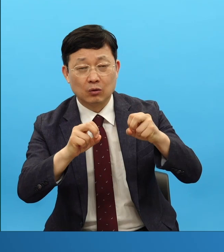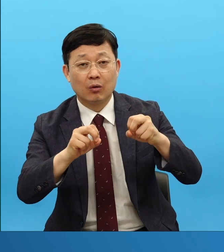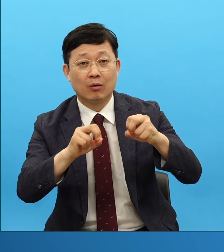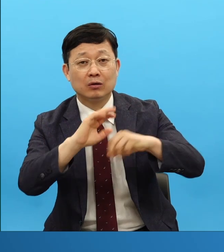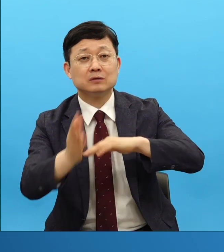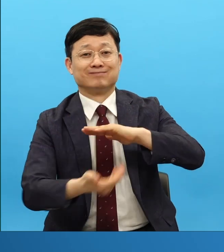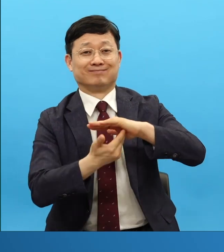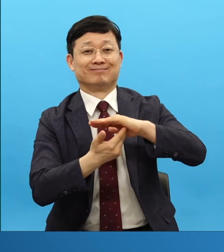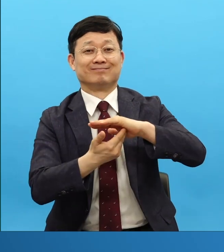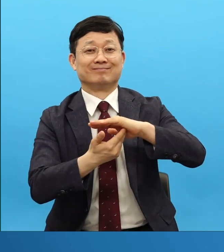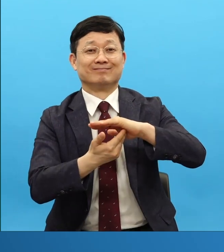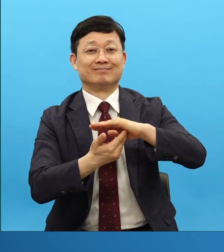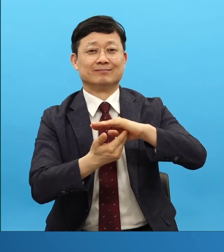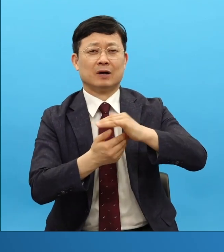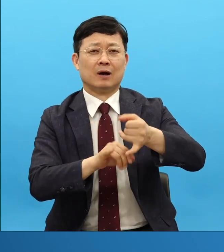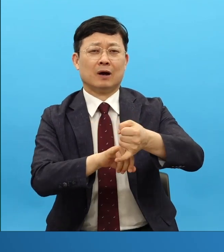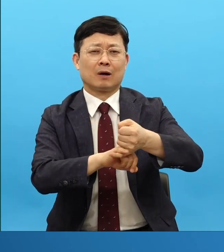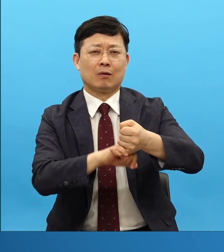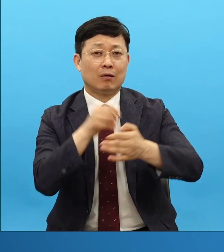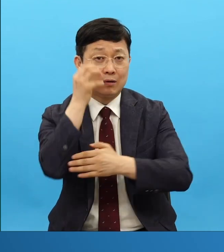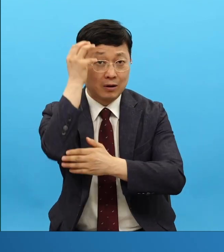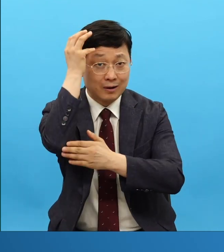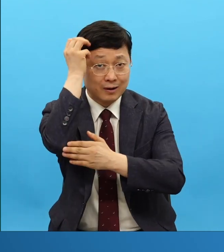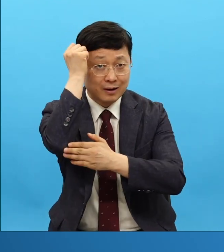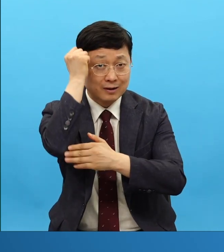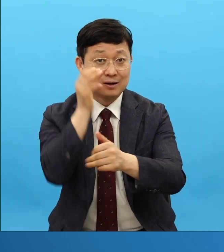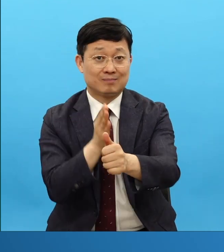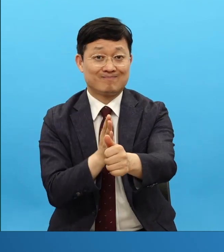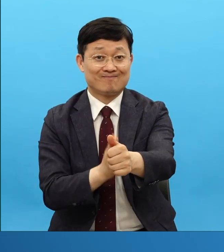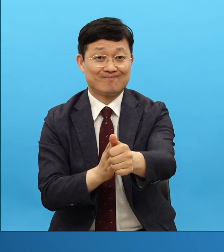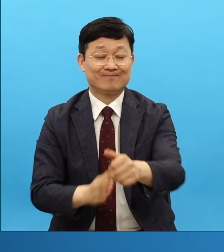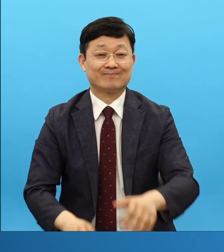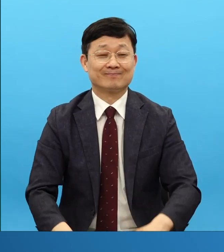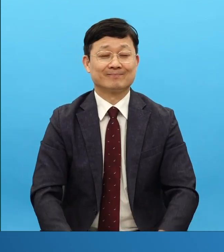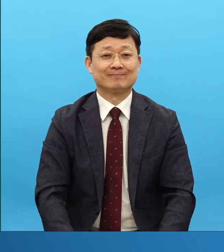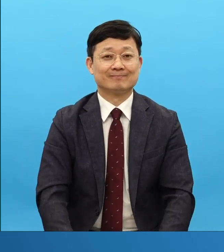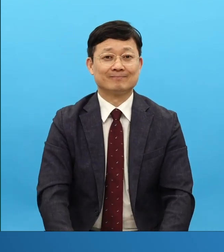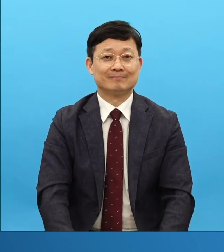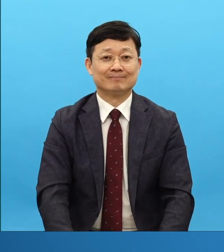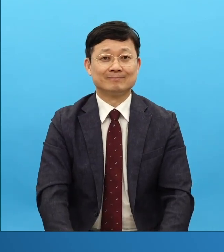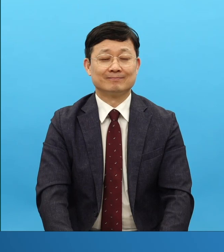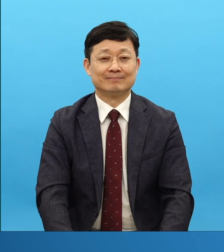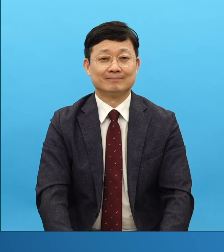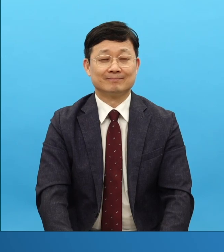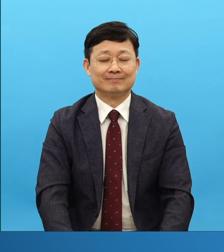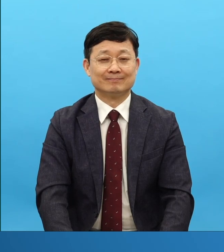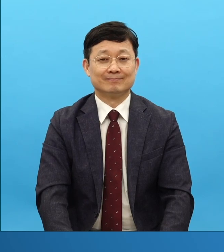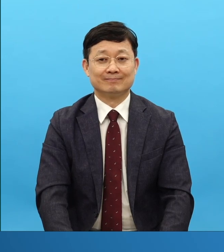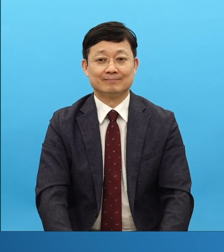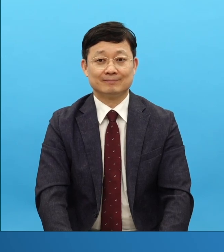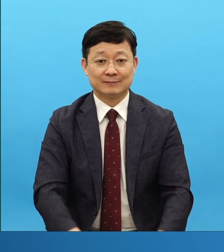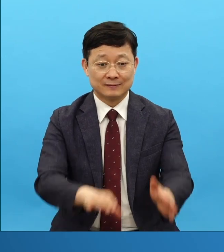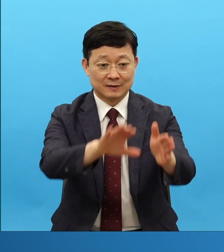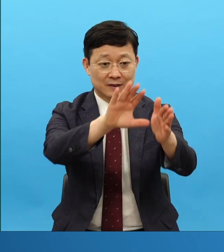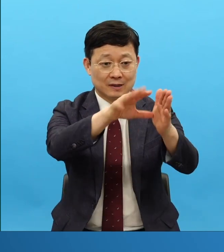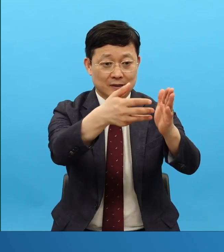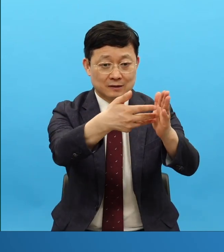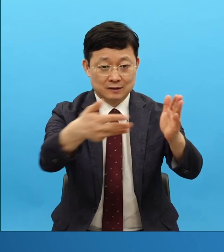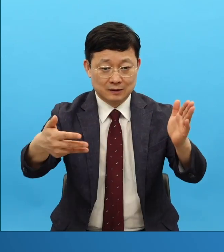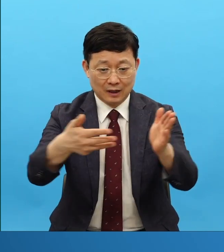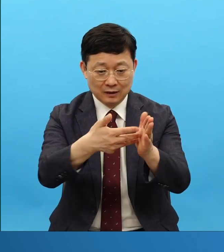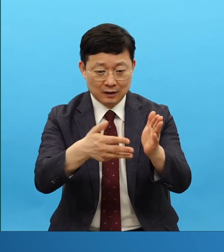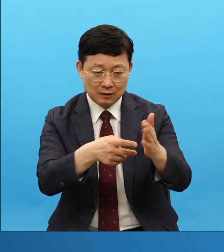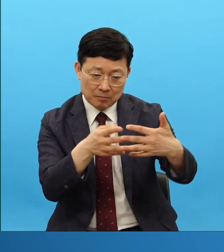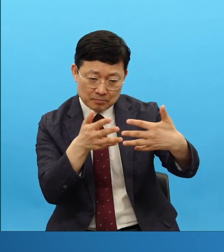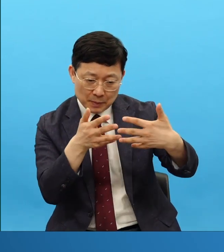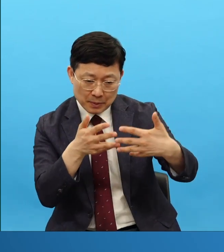did the 237. 꼭 명심해야 됩니다. We must keep this in 그리고 mind. 시대를 이렇게 자꾸 맞추어 가야 돼요. And we